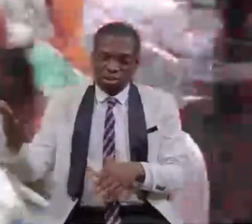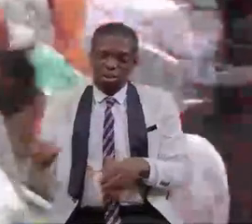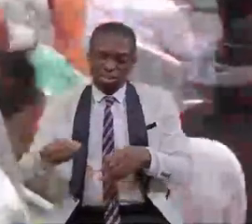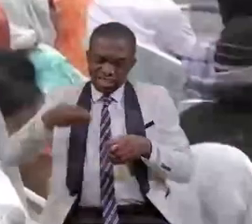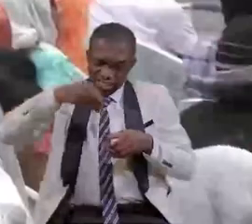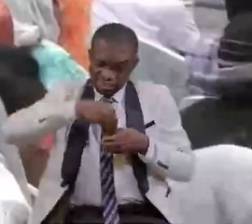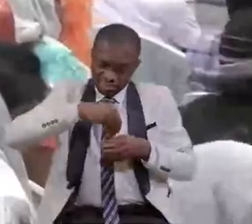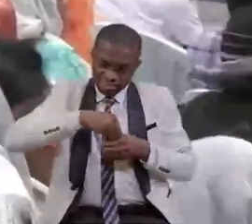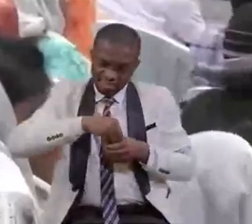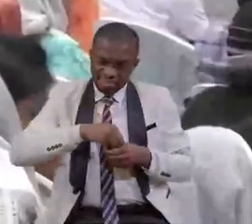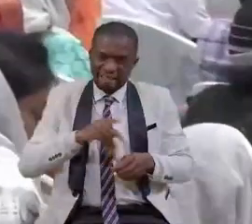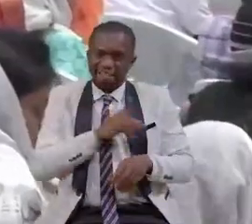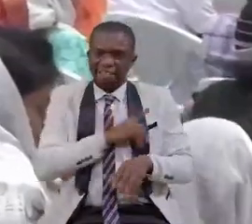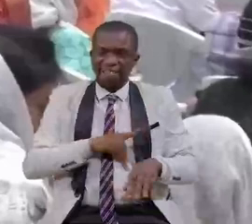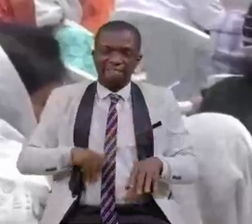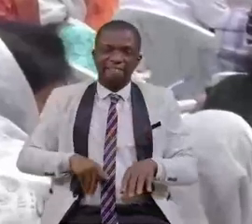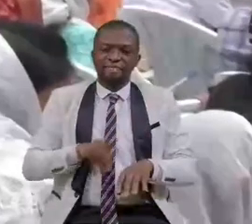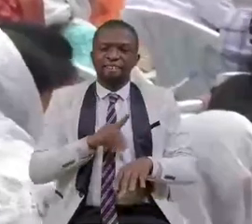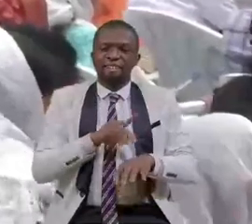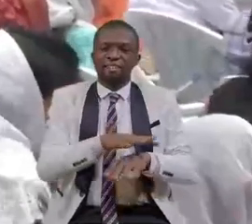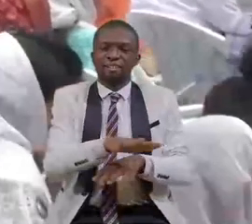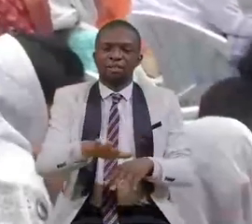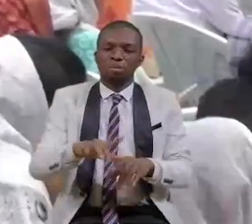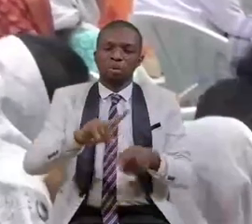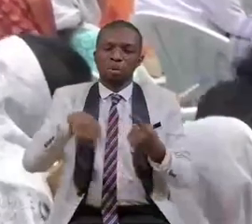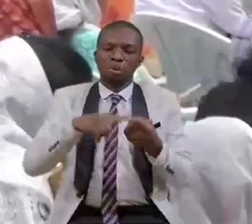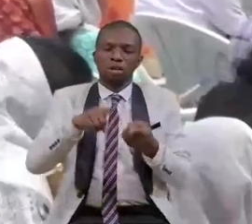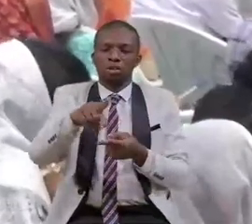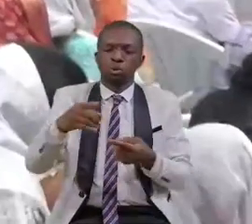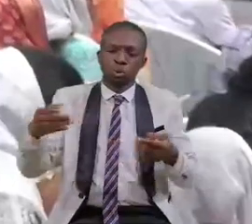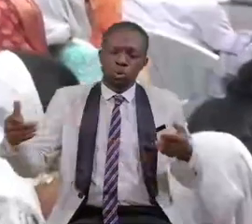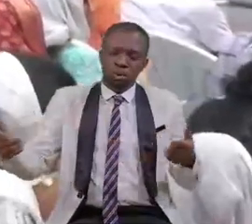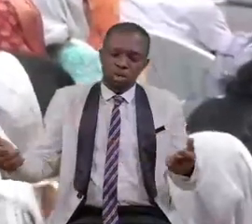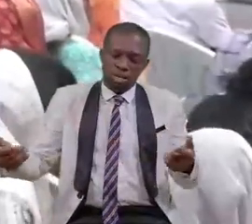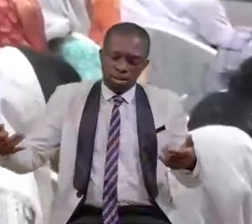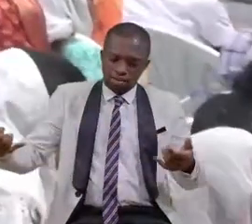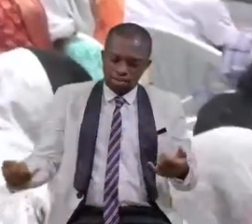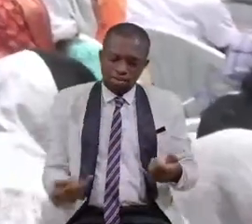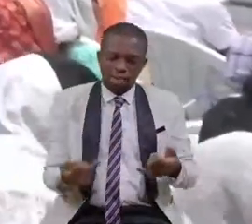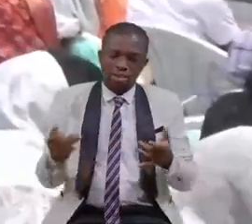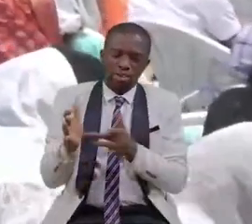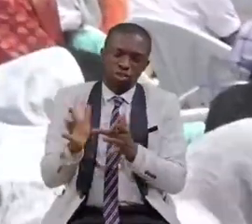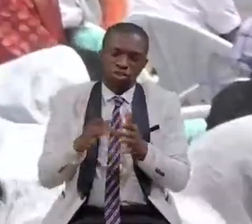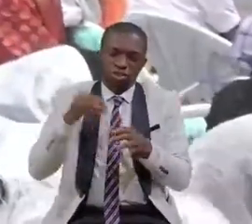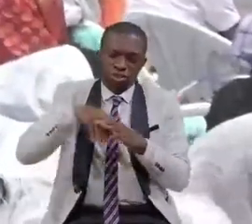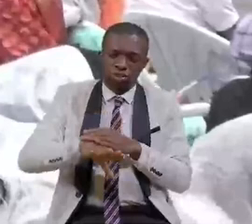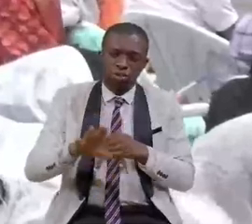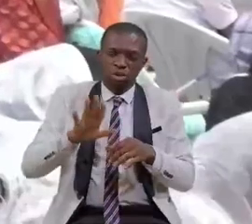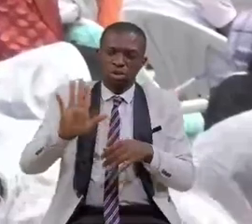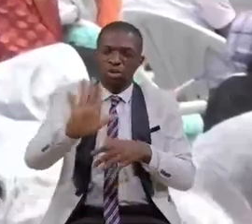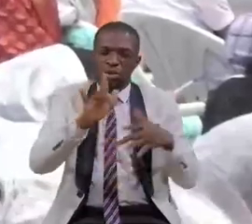lorsque vous invitez Christ dans votre cœur, Christ est roi. Et le roi entre dans votre